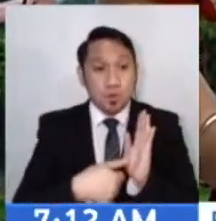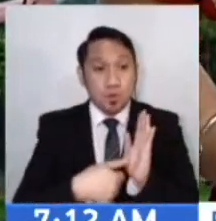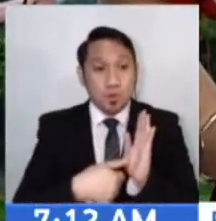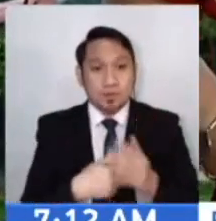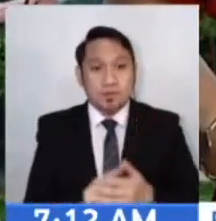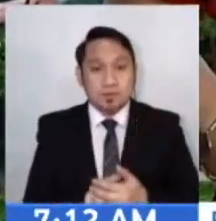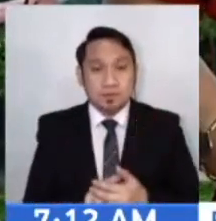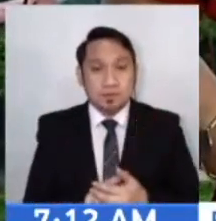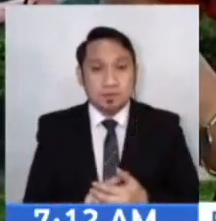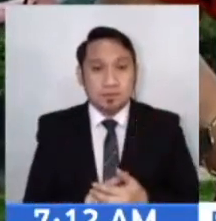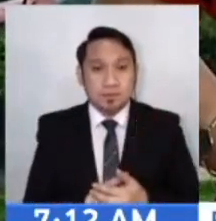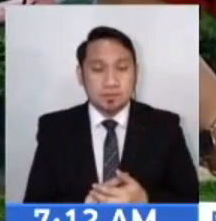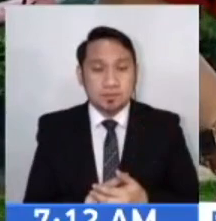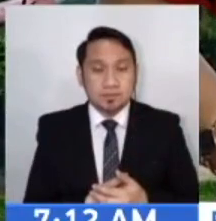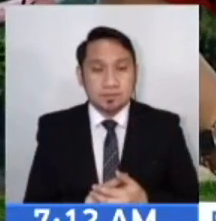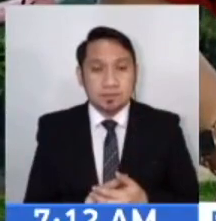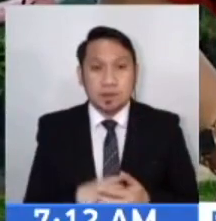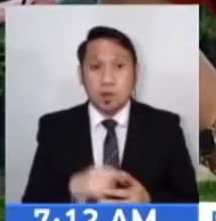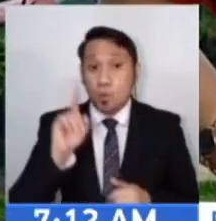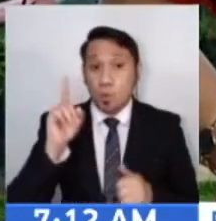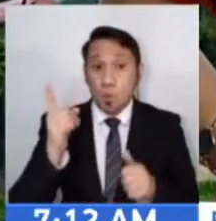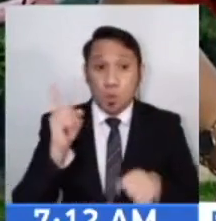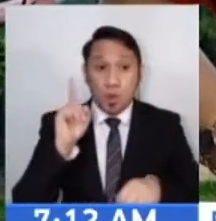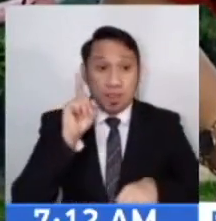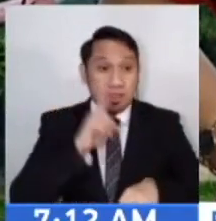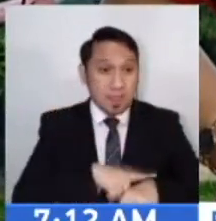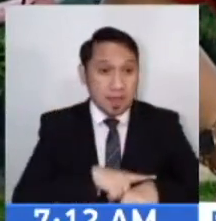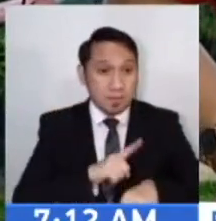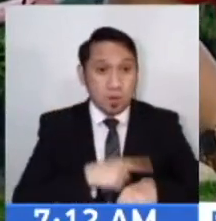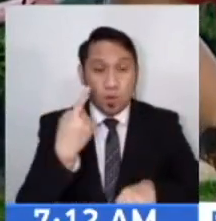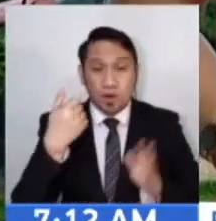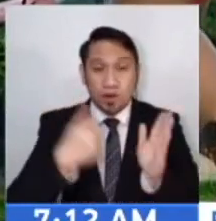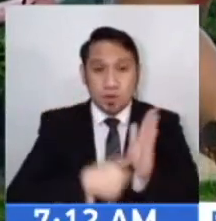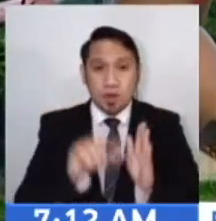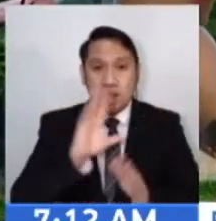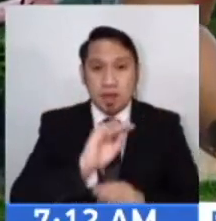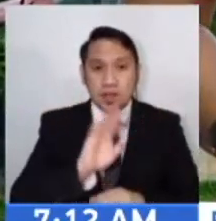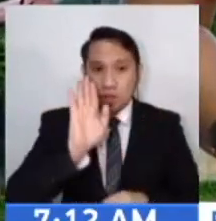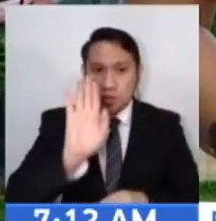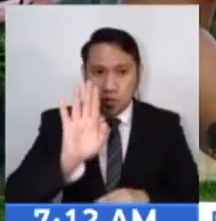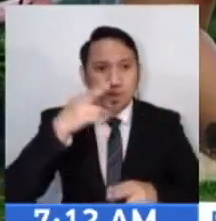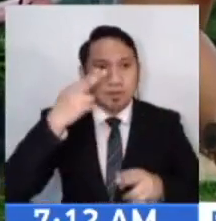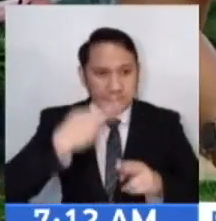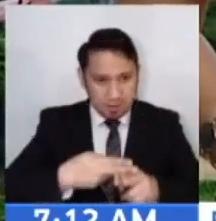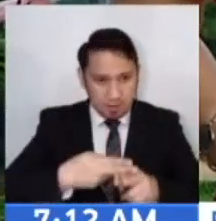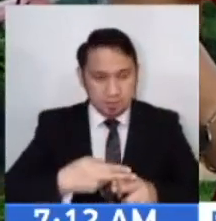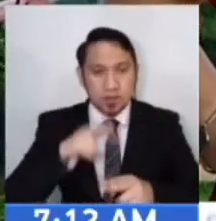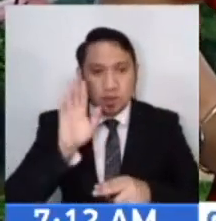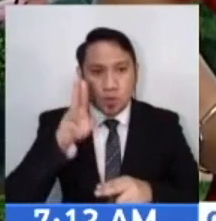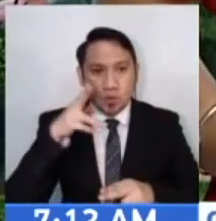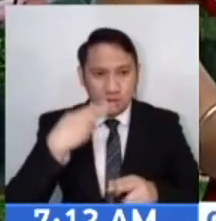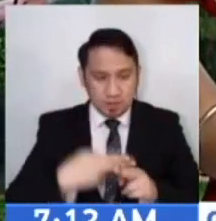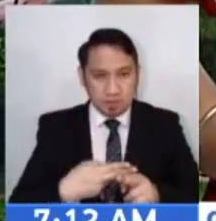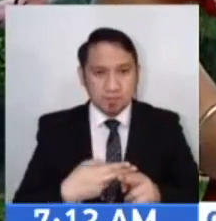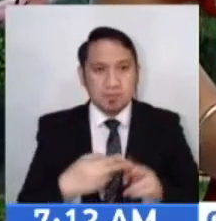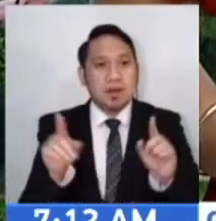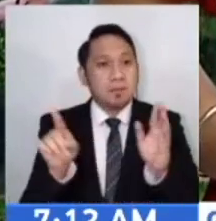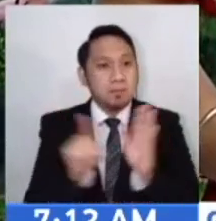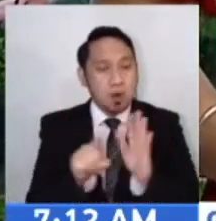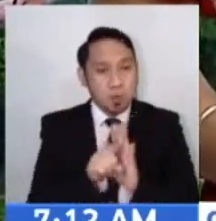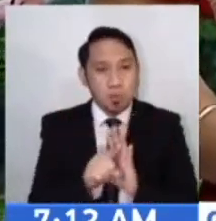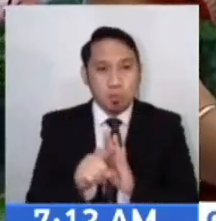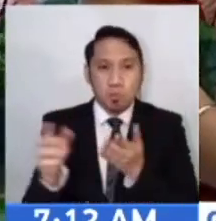bumoto. Isang beses lang po pwedeng bumoto at sa pangalan ninyo lang ito pwedeng gawin. Bawal din po ang pagsusolicit ng boto